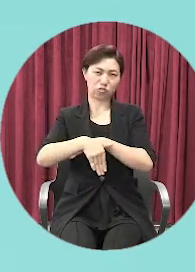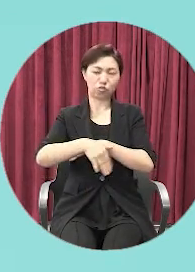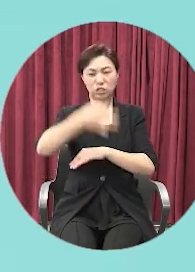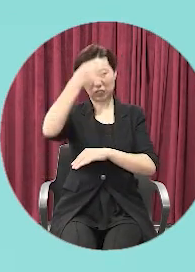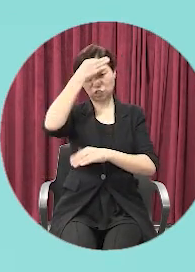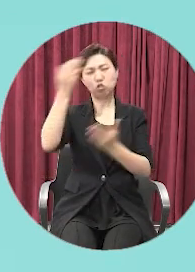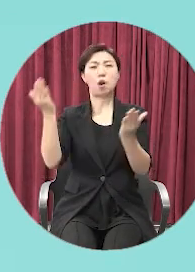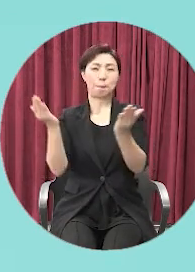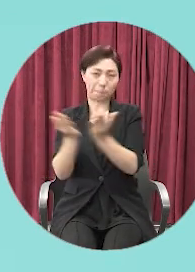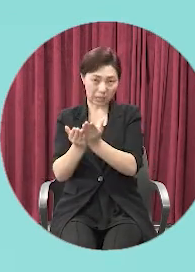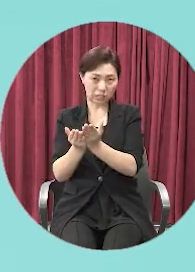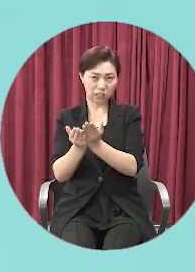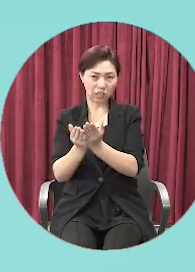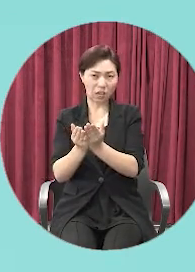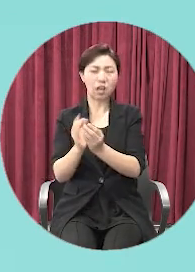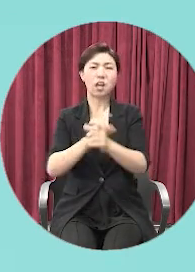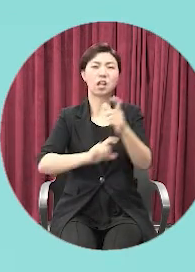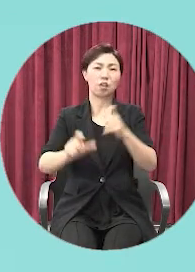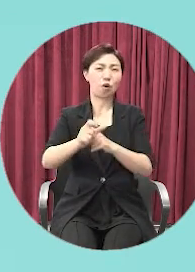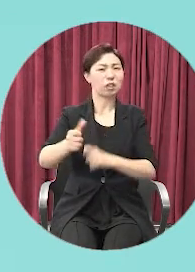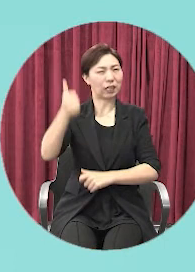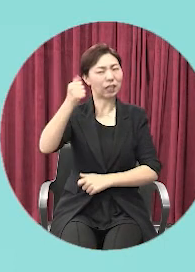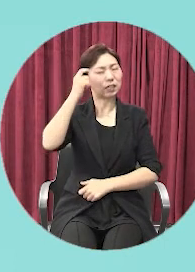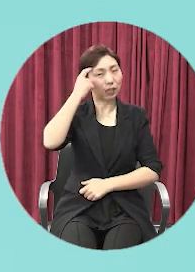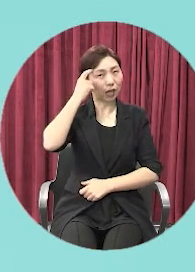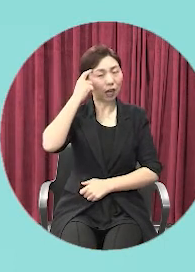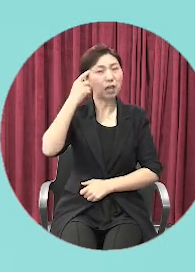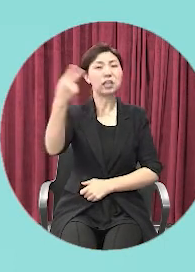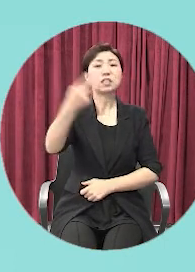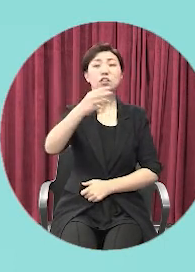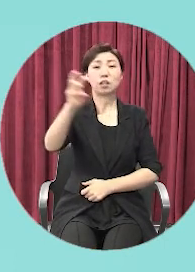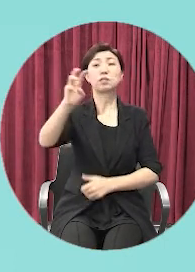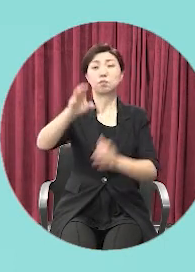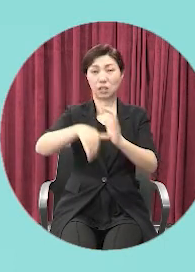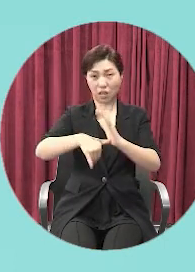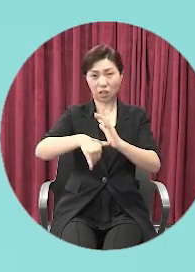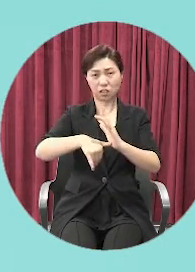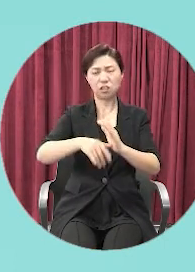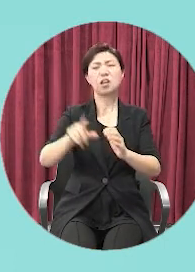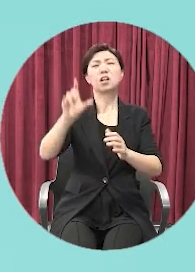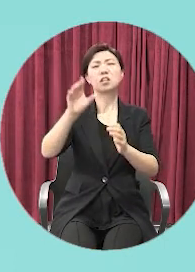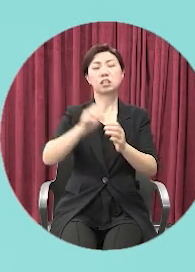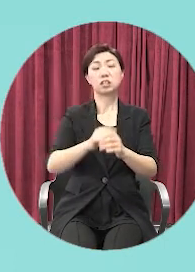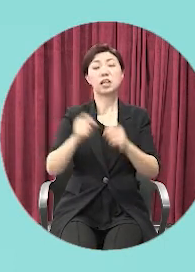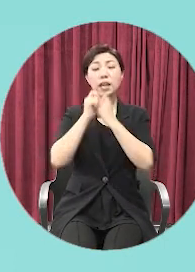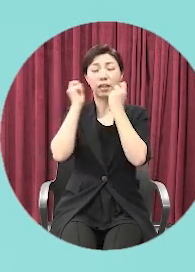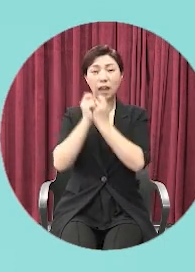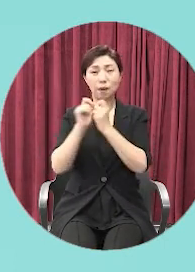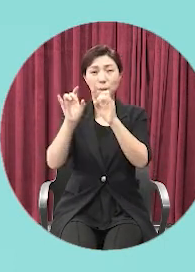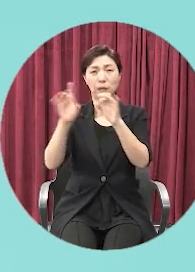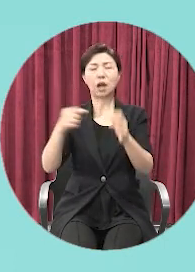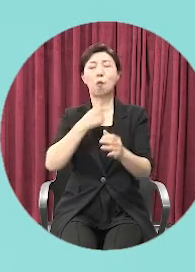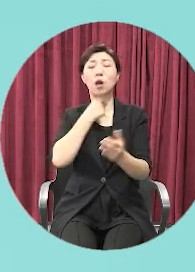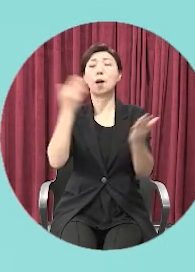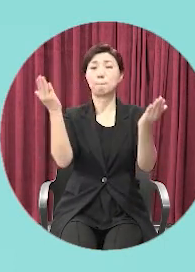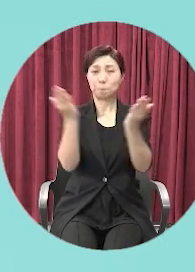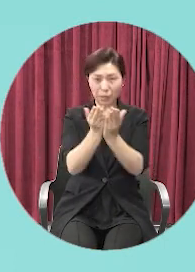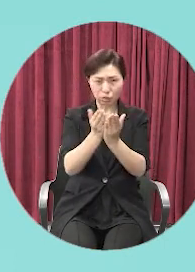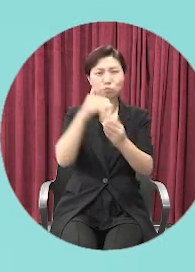2030이 보여져야 한다라는 것들을 저희도 프로젝트 안에서 계속 약간 그 리플렉션을 하면서 좀 제안한